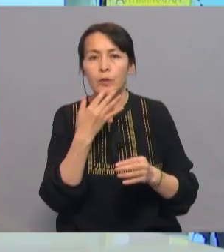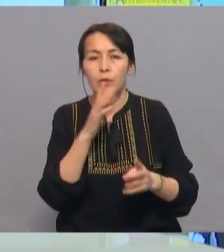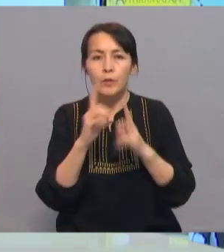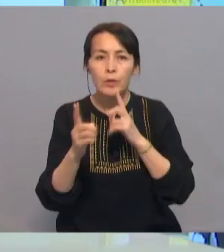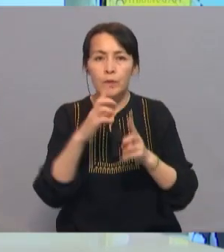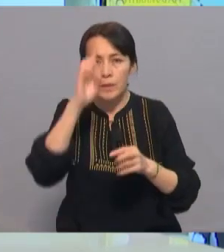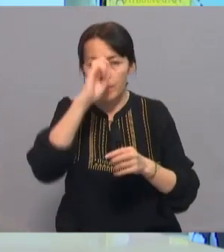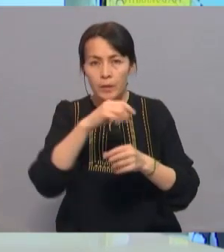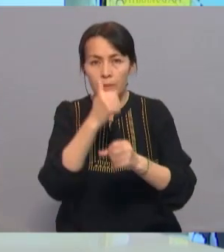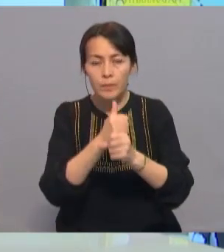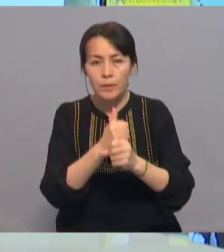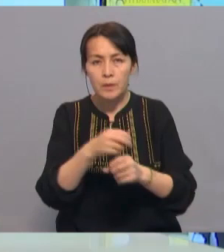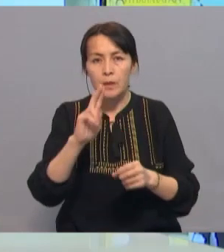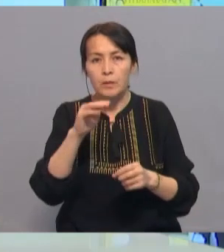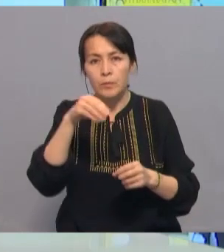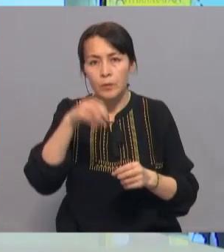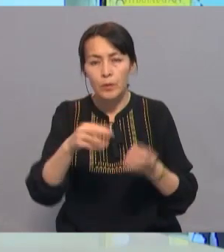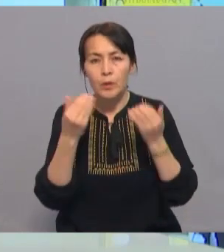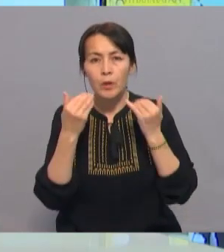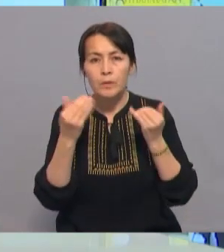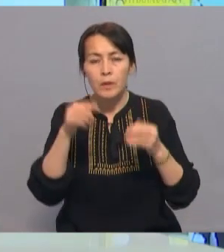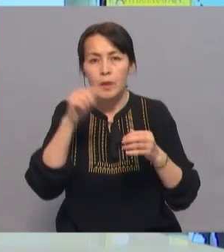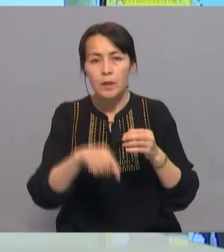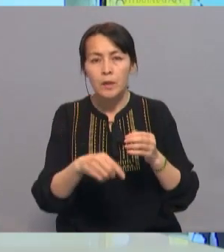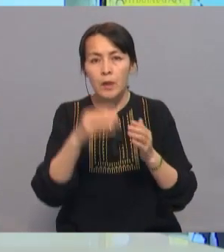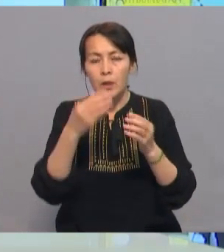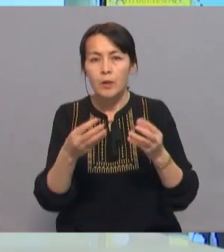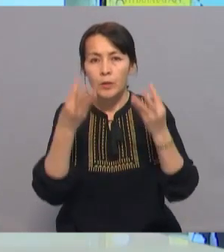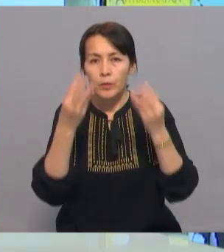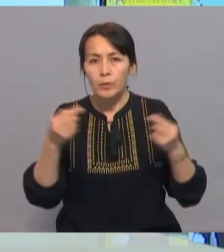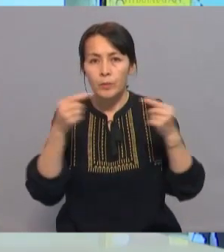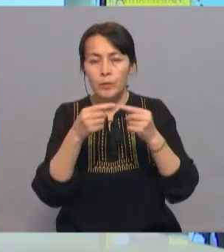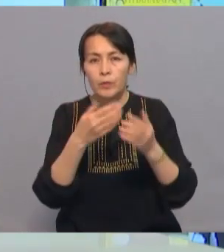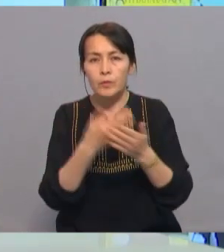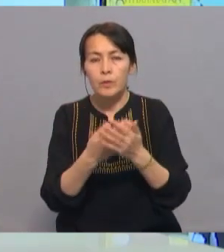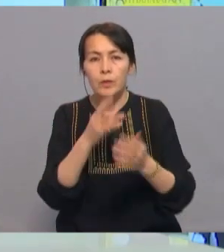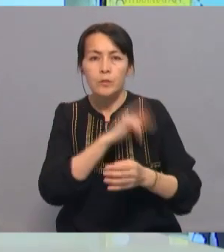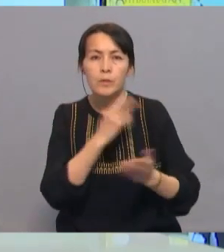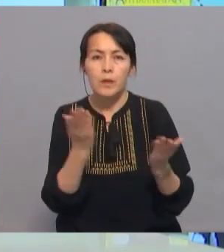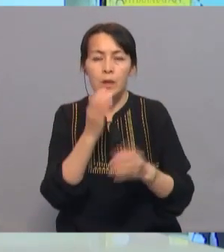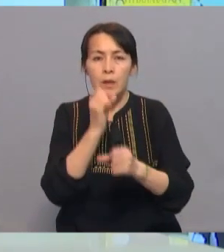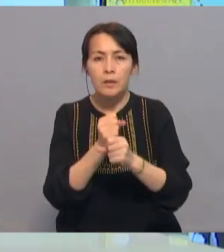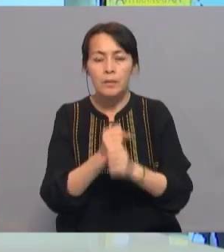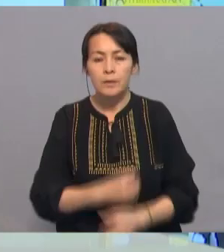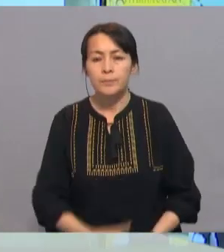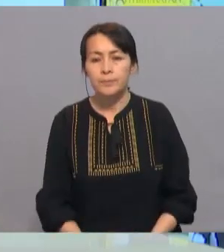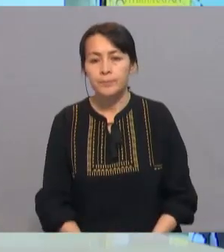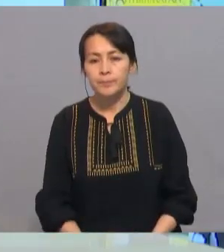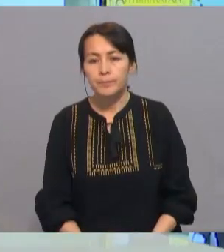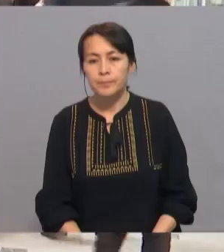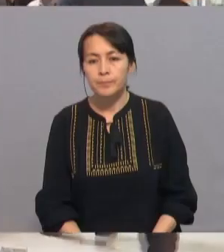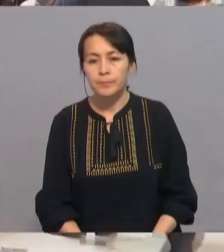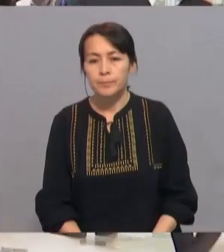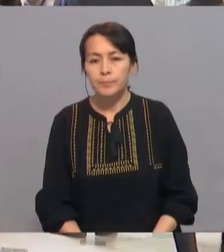құрылтайда мемлекет басшысы Қасым-Жомарт Тоқаев ол үшін арнайы күн белгілеуді ұсынған еді. Қазір бұл жұмыстар қалай атқарылып жатыр екен?